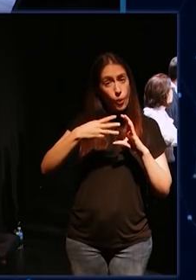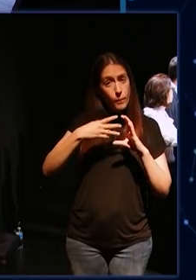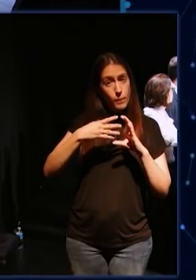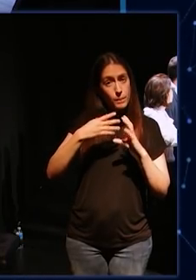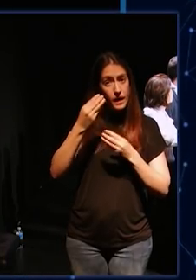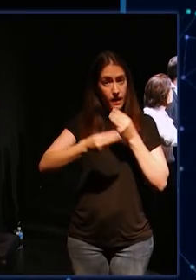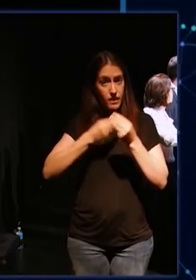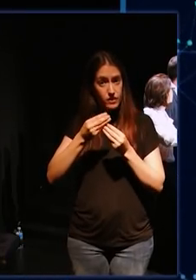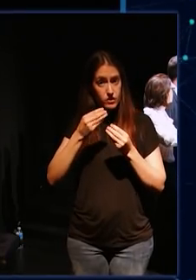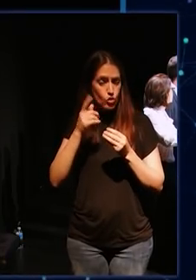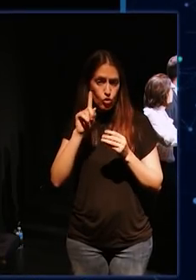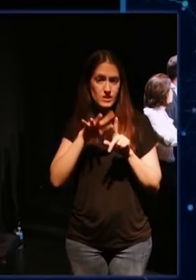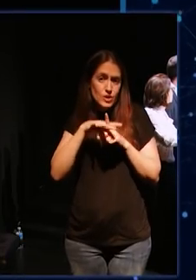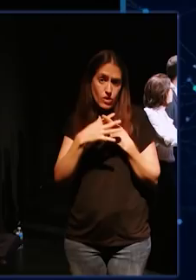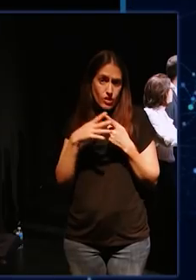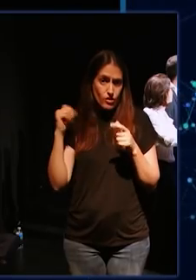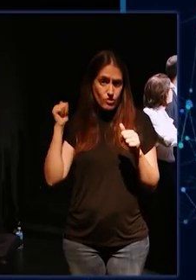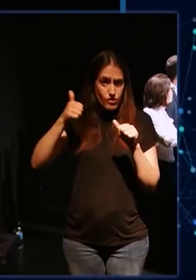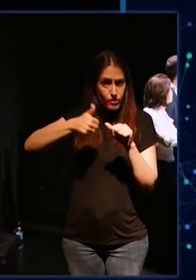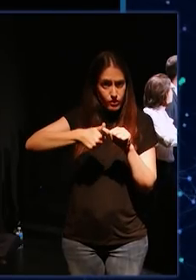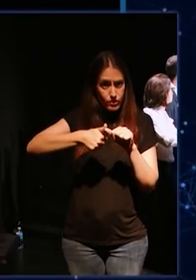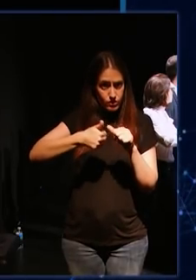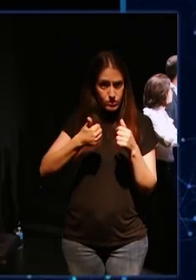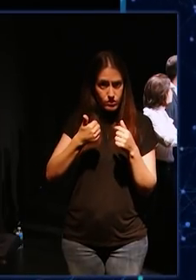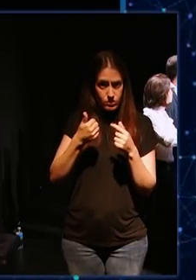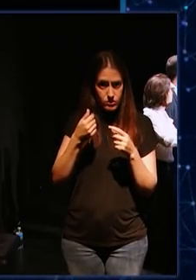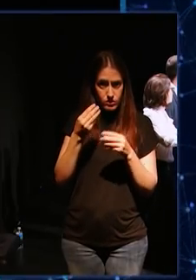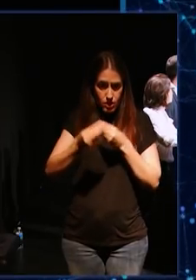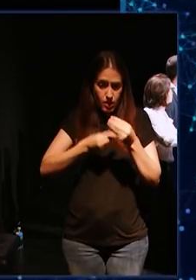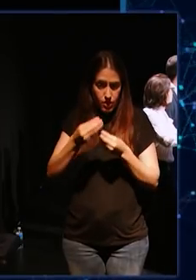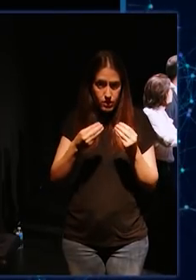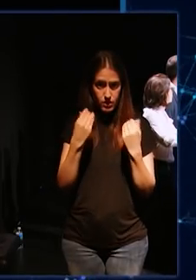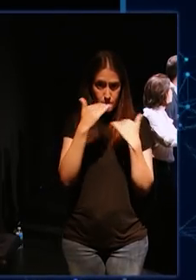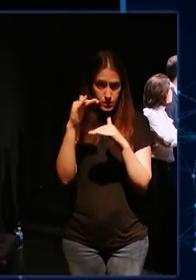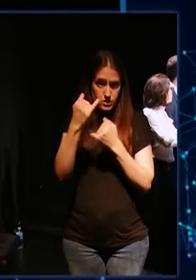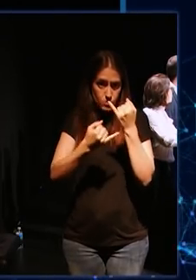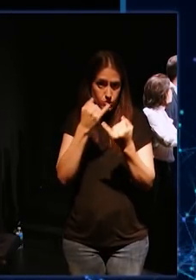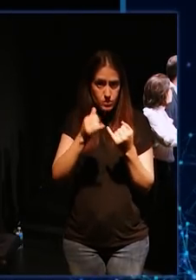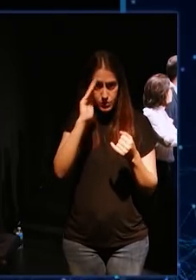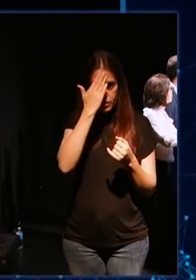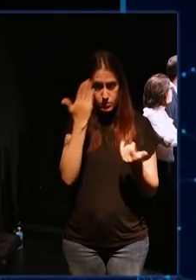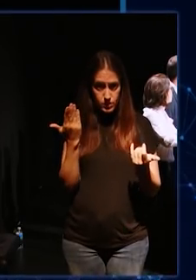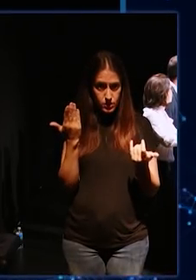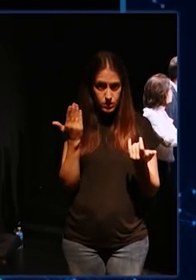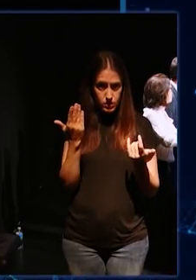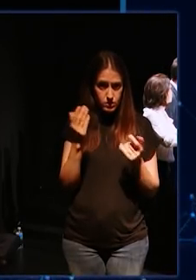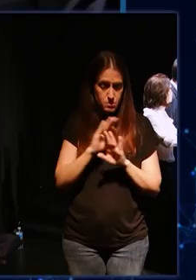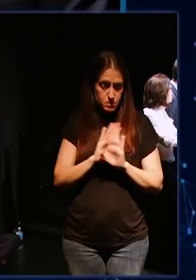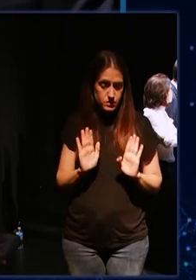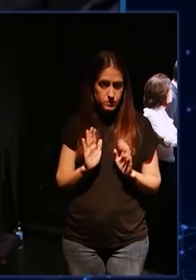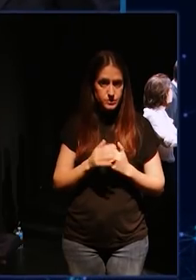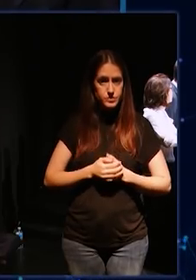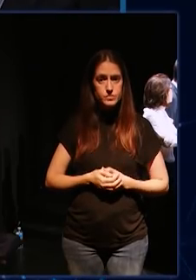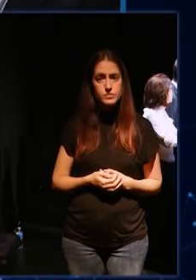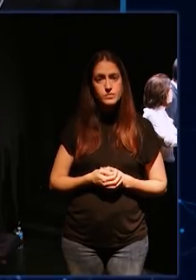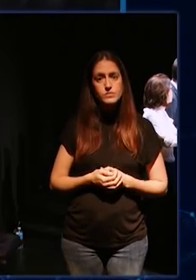ha sigut la realitat socioeconòmica que ha viscut que ha posat l'habitatge en el centre del debat i a la qual totes les forces s'han sumat. Res més que això. Anna.